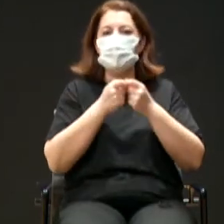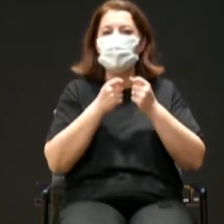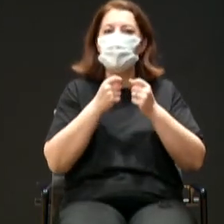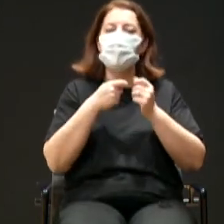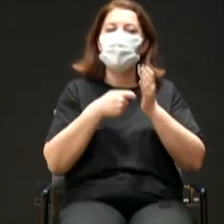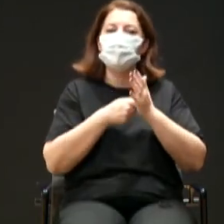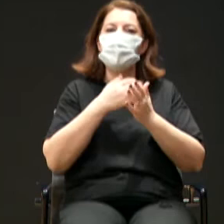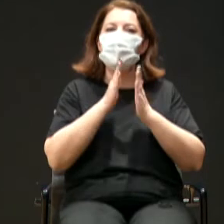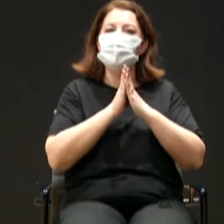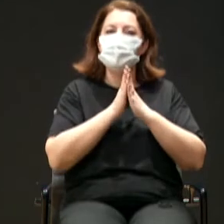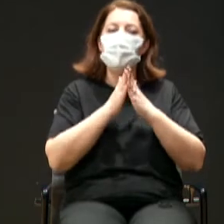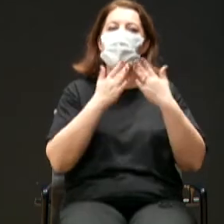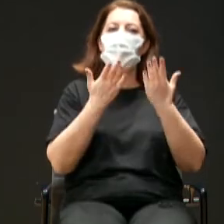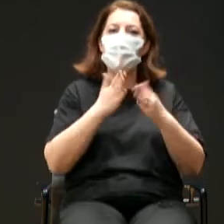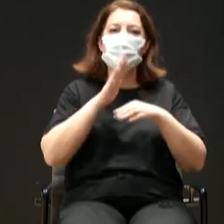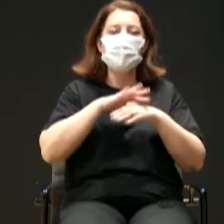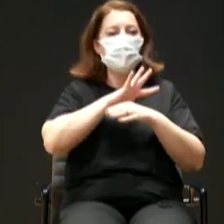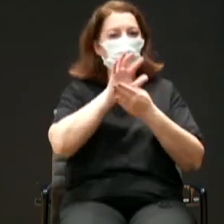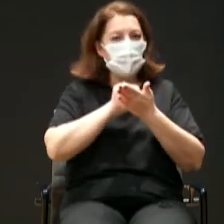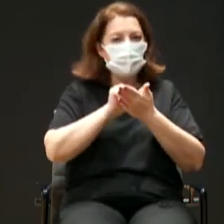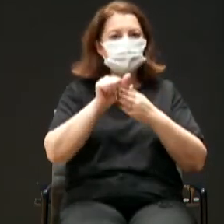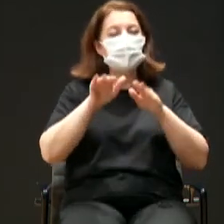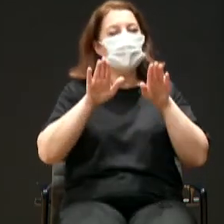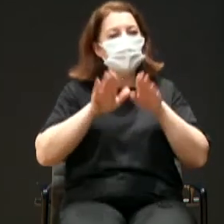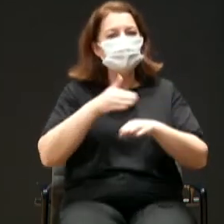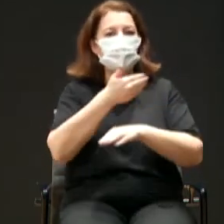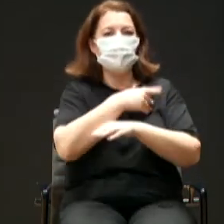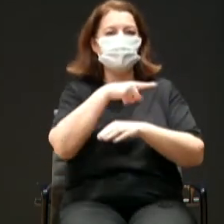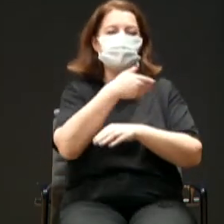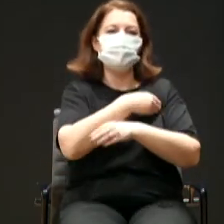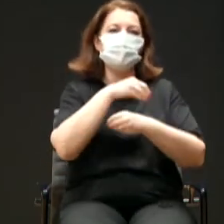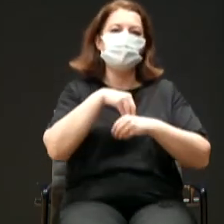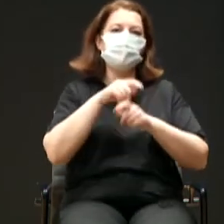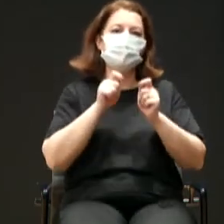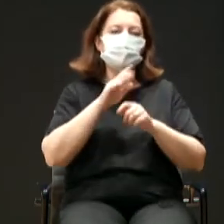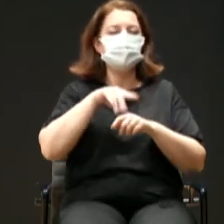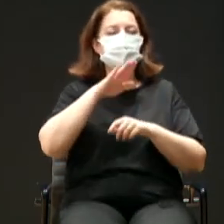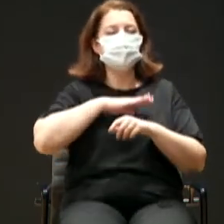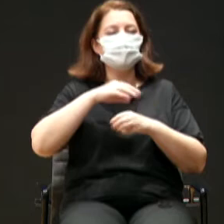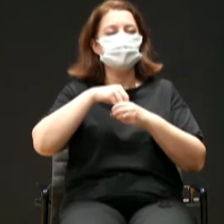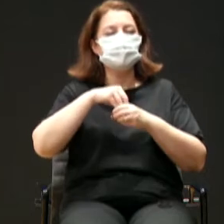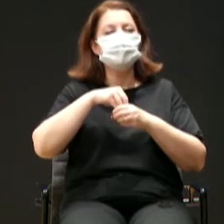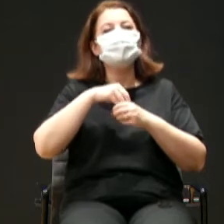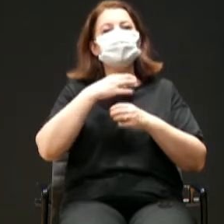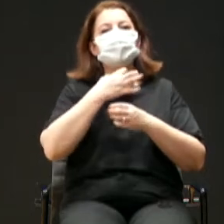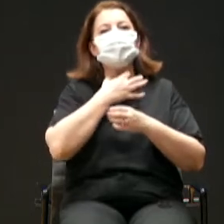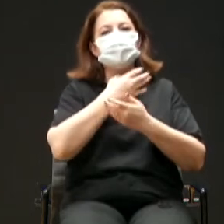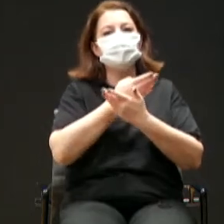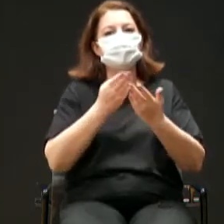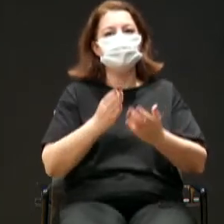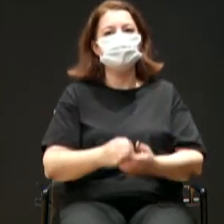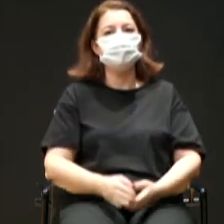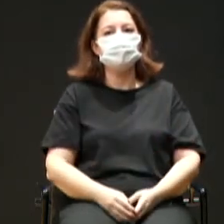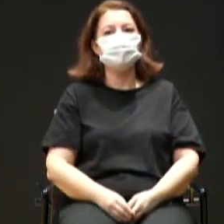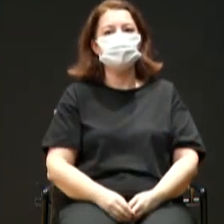özür diliyorum. Ama yapılan her şey kalıcı vatandaşımıza hizmet için. Sabırla dinlediğiniz için hepinize teşekkür ediyorum.